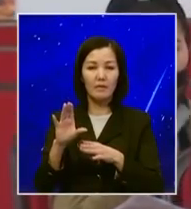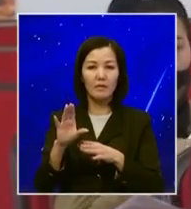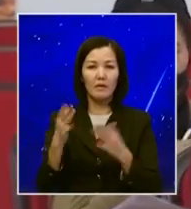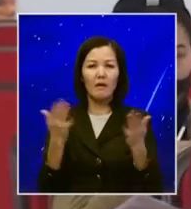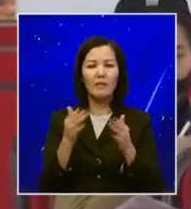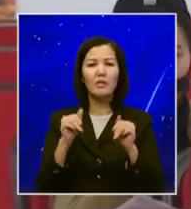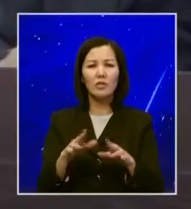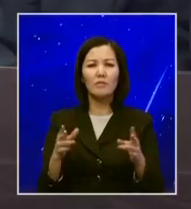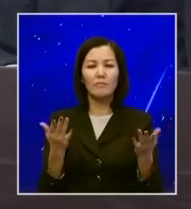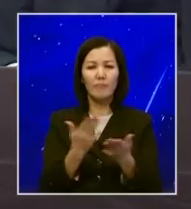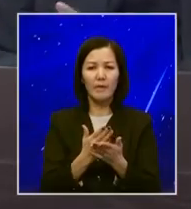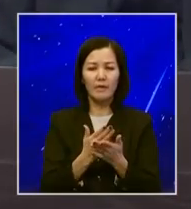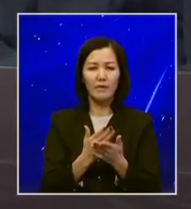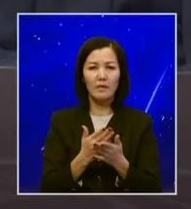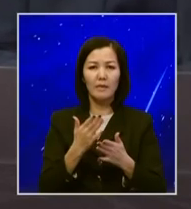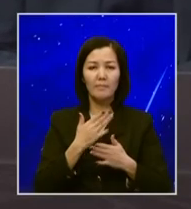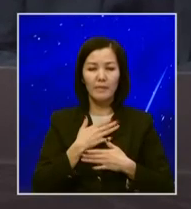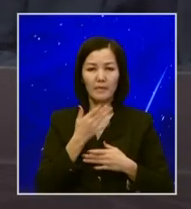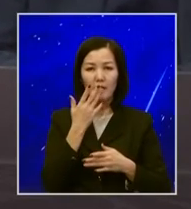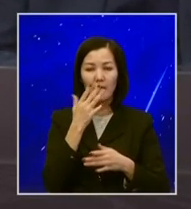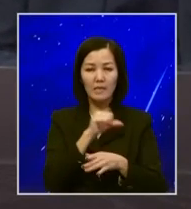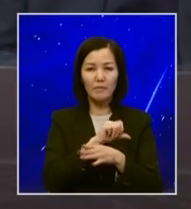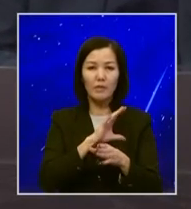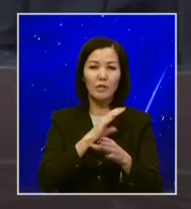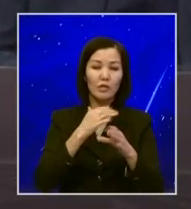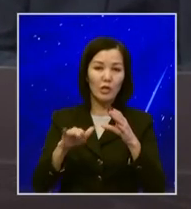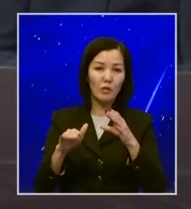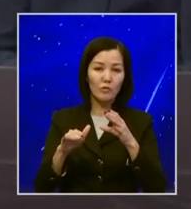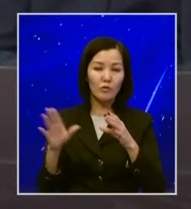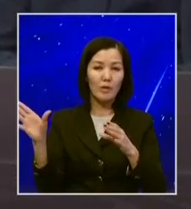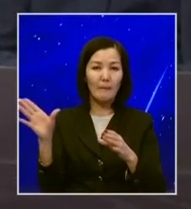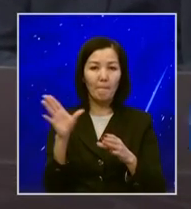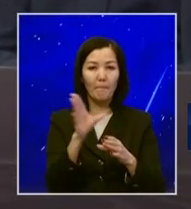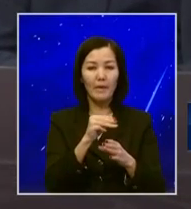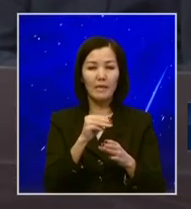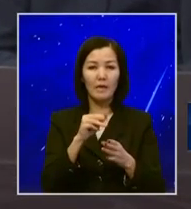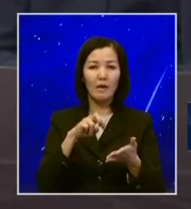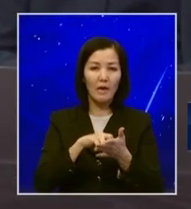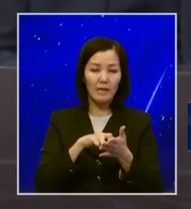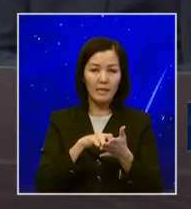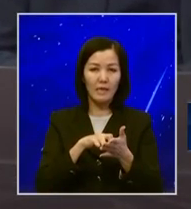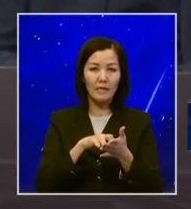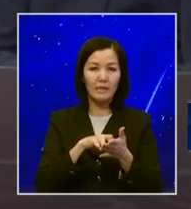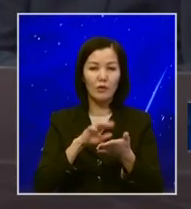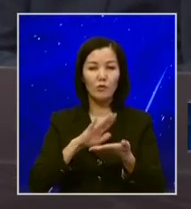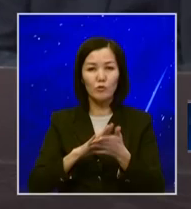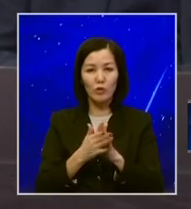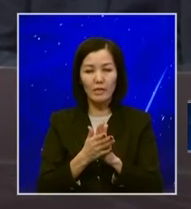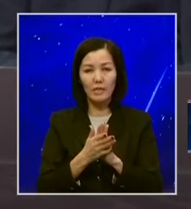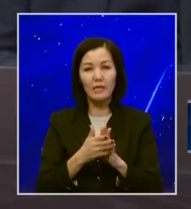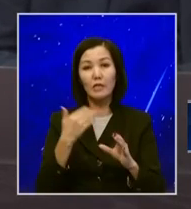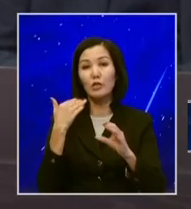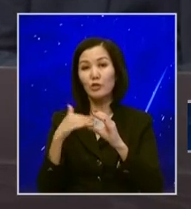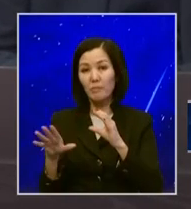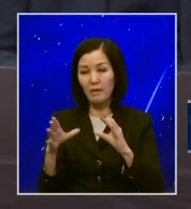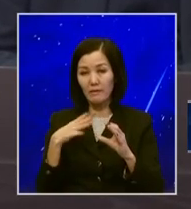Қандай шешім қабылдап отырсыздар? Біздің экспортты ол жаққа шығару үшін барлық хаттарын көтердік, нота жүзінде Қытай тарапына